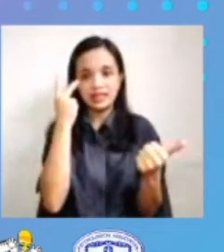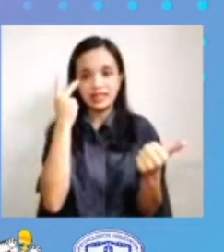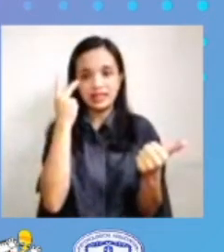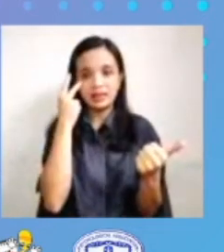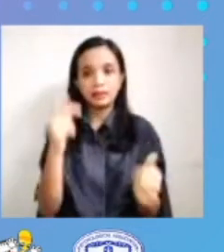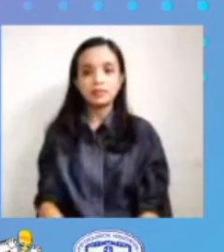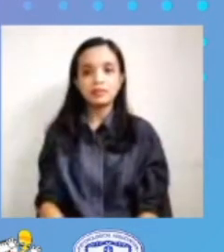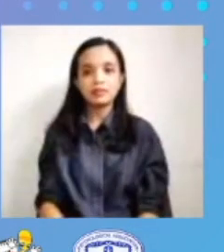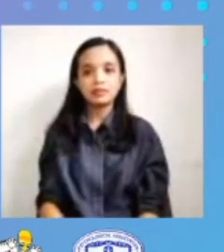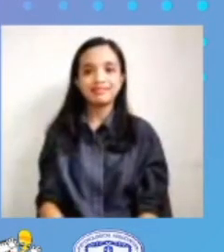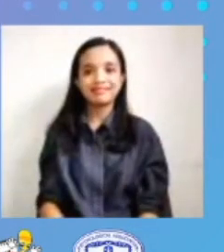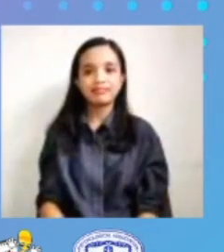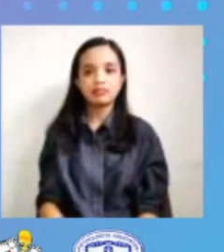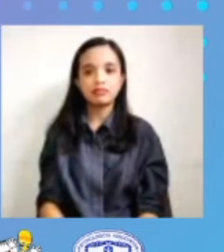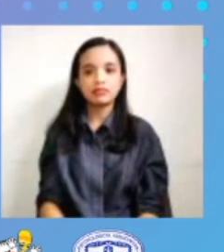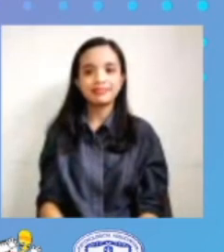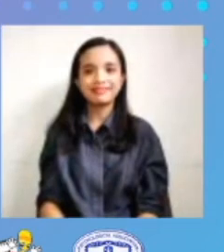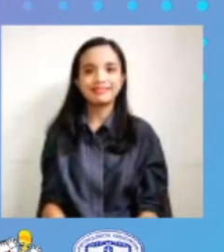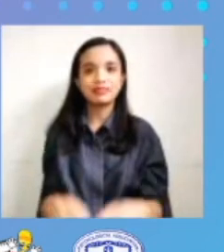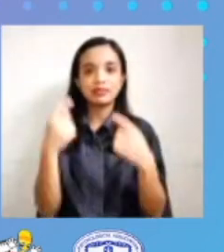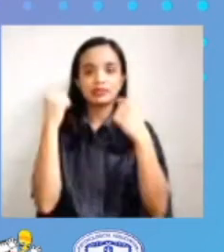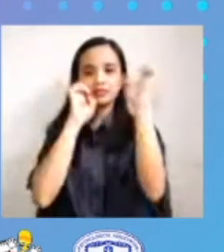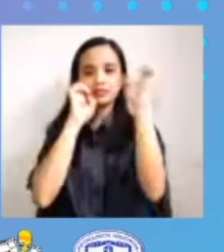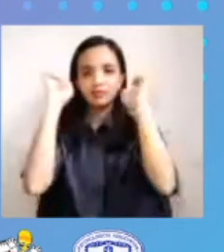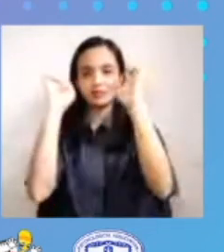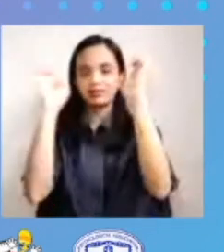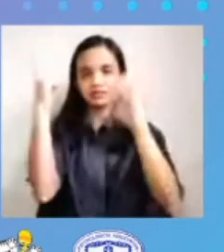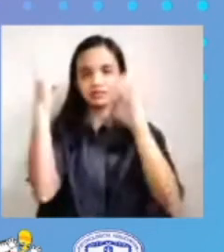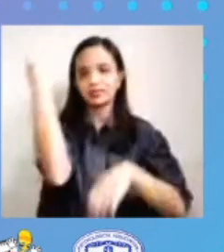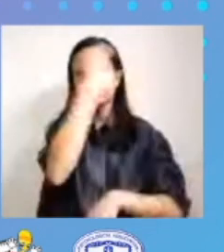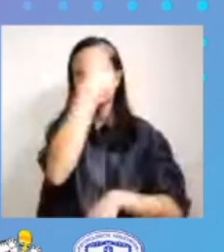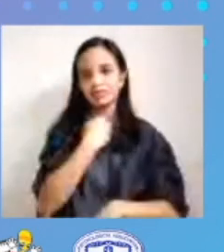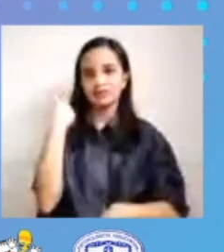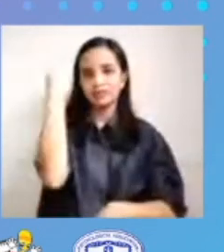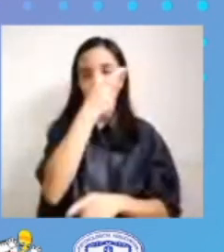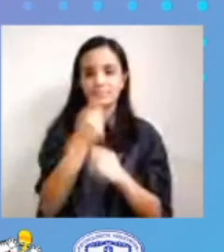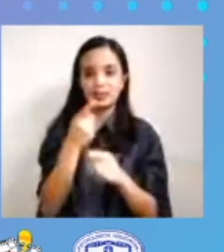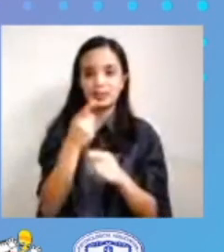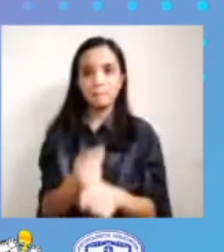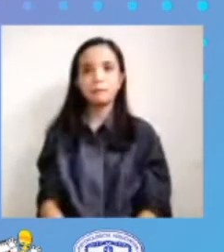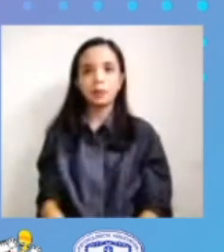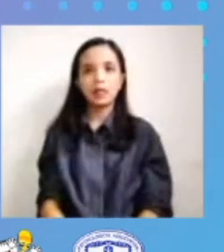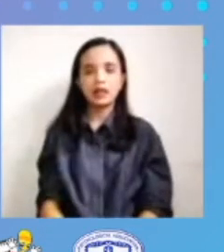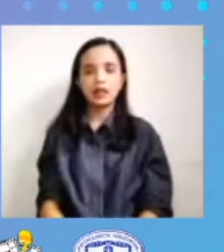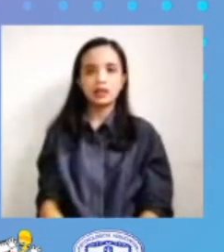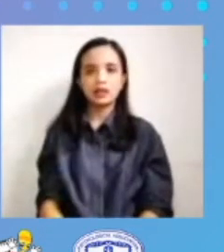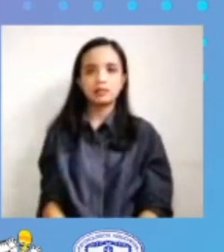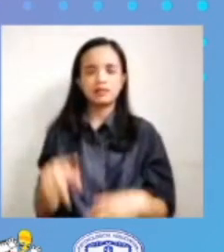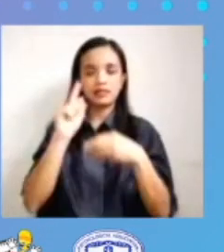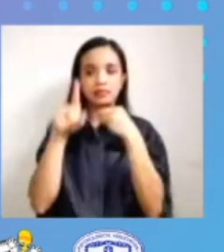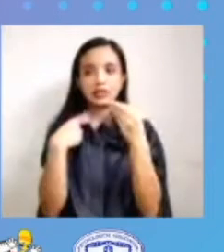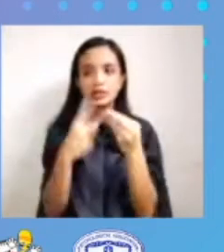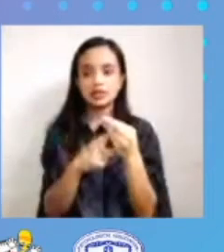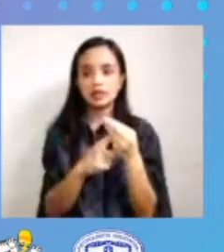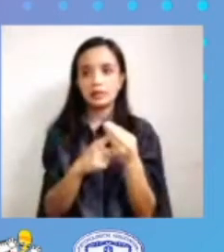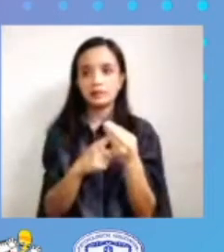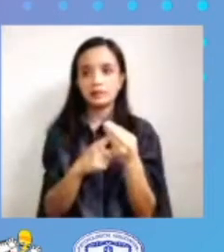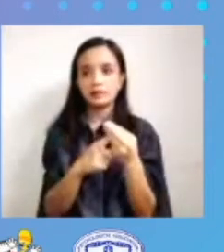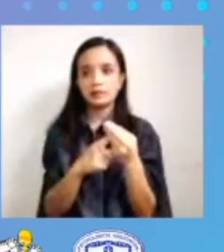of relaxing your body. That is also one exercise that we facilitate to people suffering